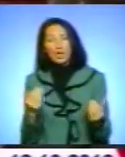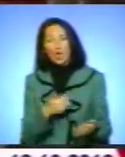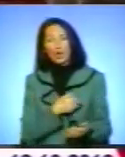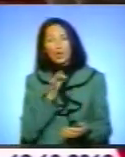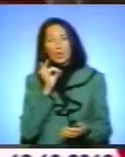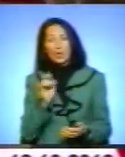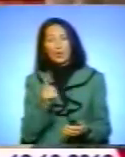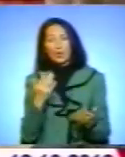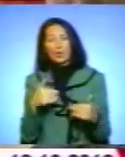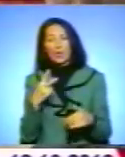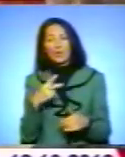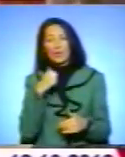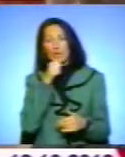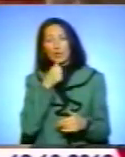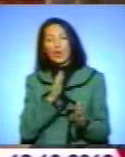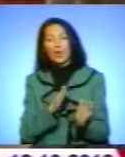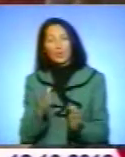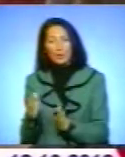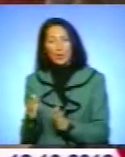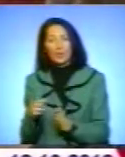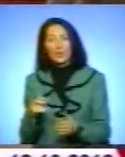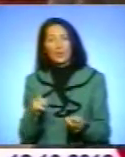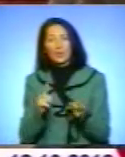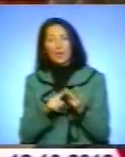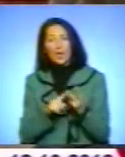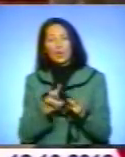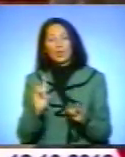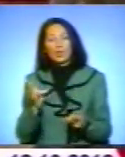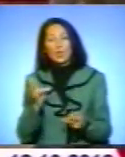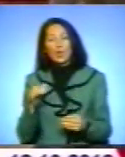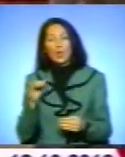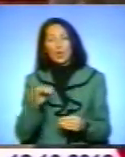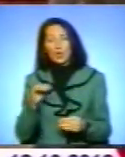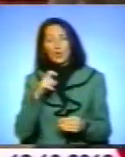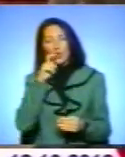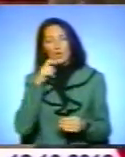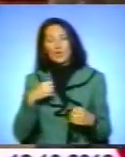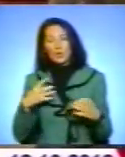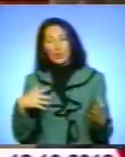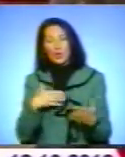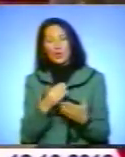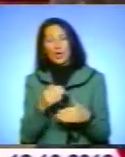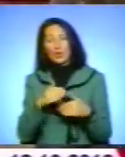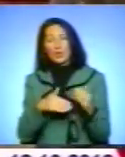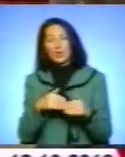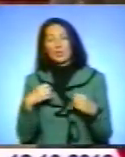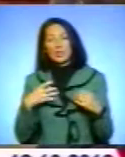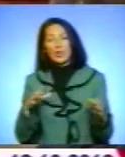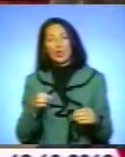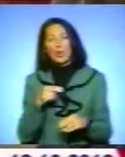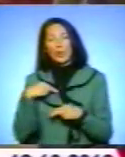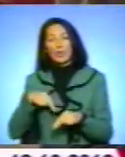вже 20 років поспіль, в третю неділю жовтня в Україні святкують своє професійне свято